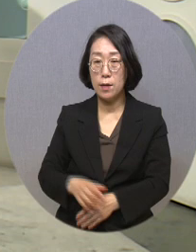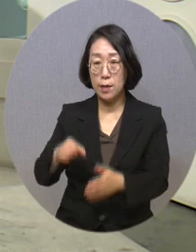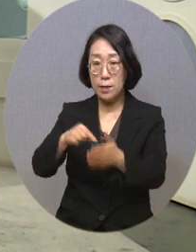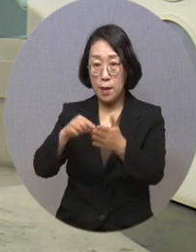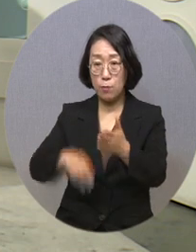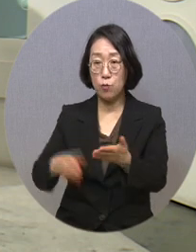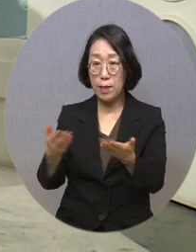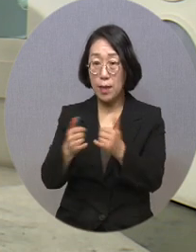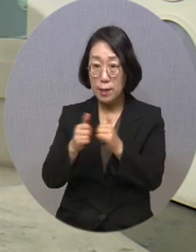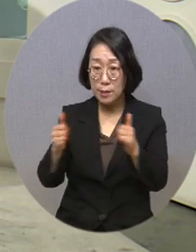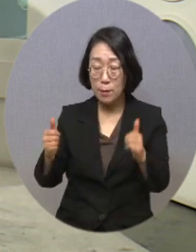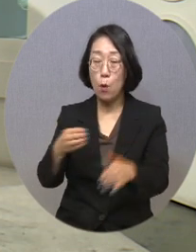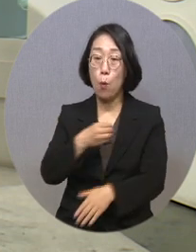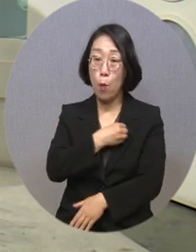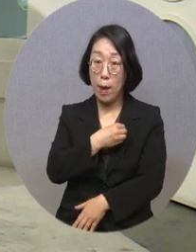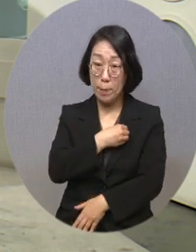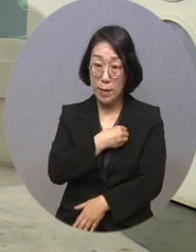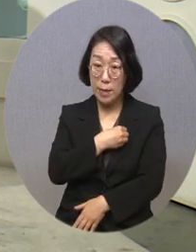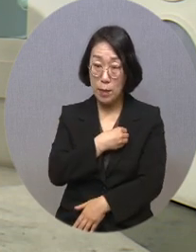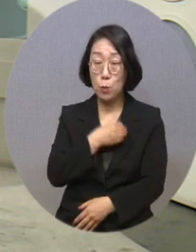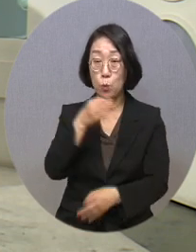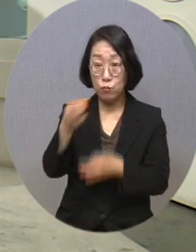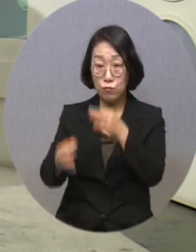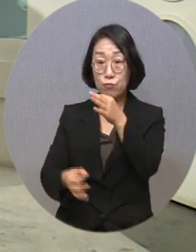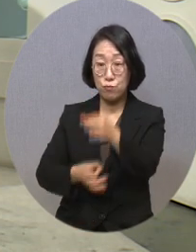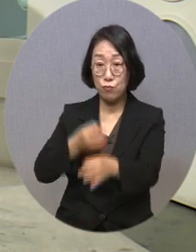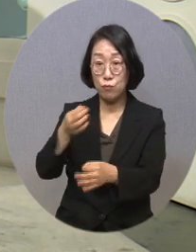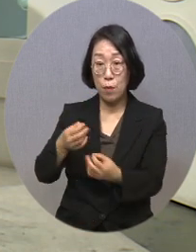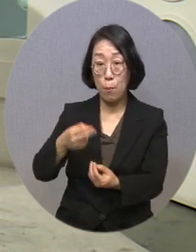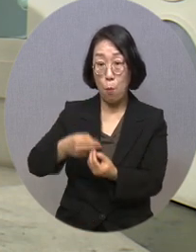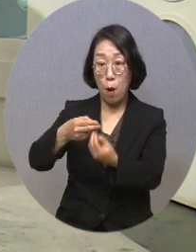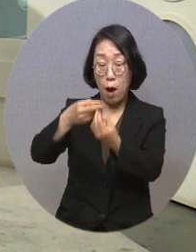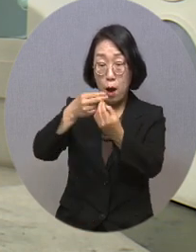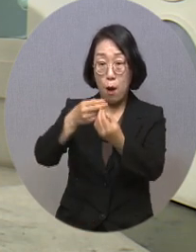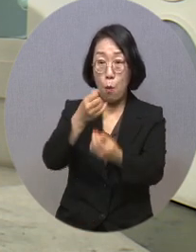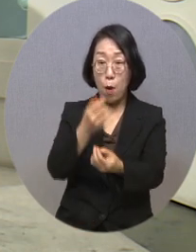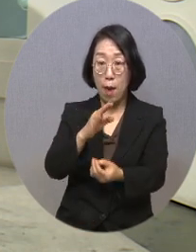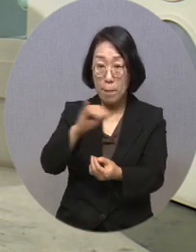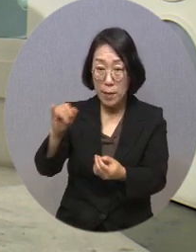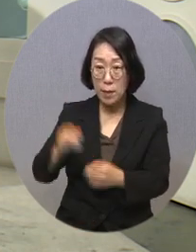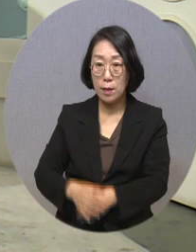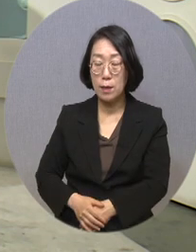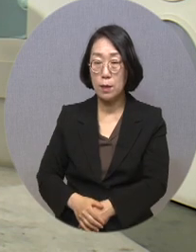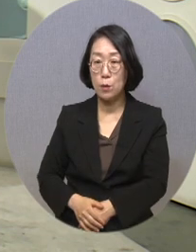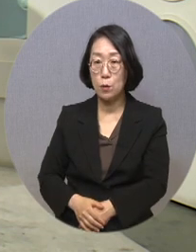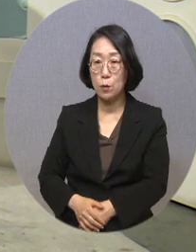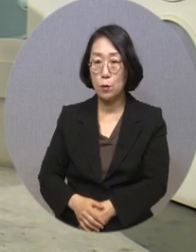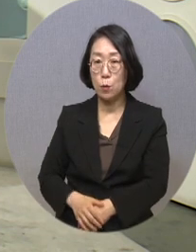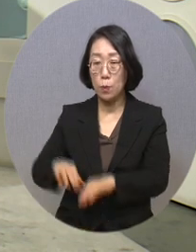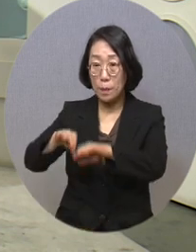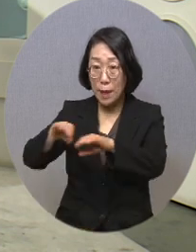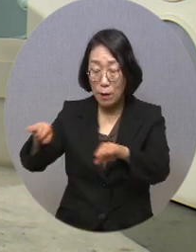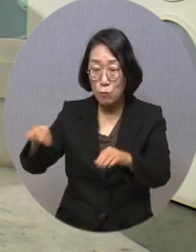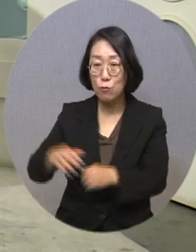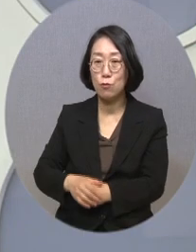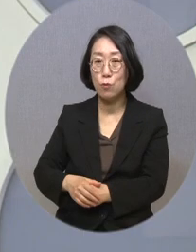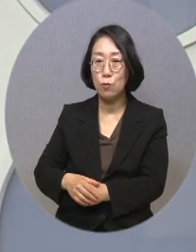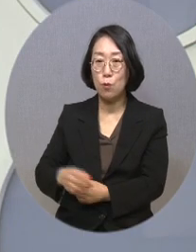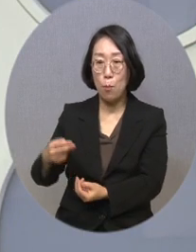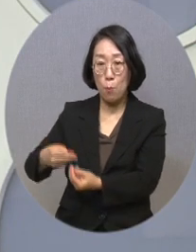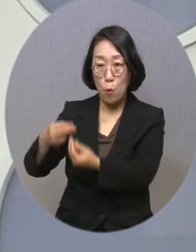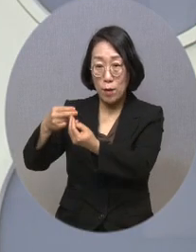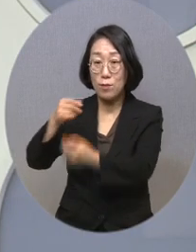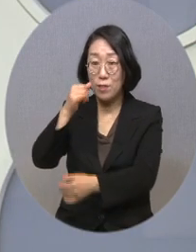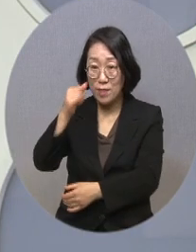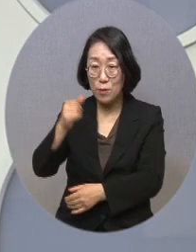여러분들이 회비로 내니까. 네. 아, 그러니까 회비가 있고 공제 기금 조성이 있고 네. 뭐 그렇게